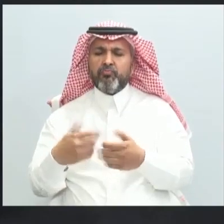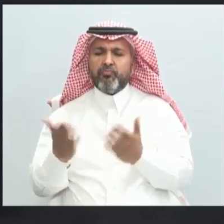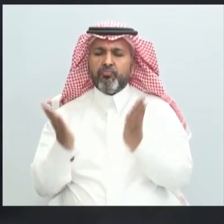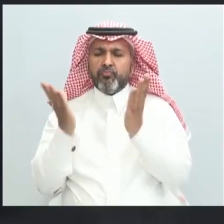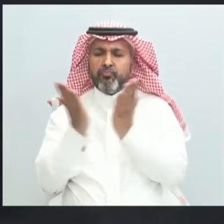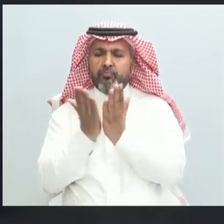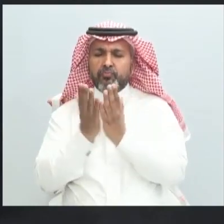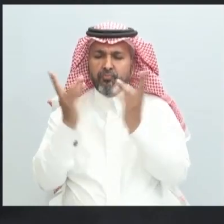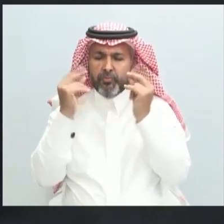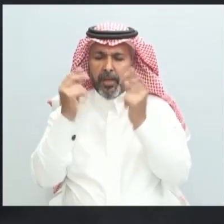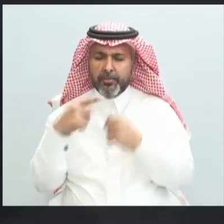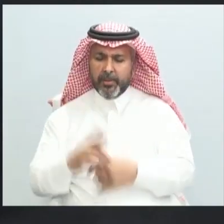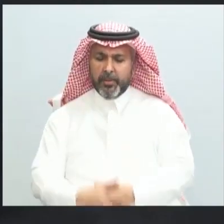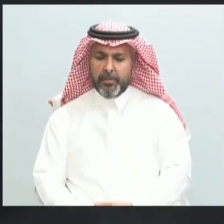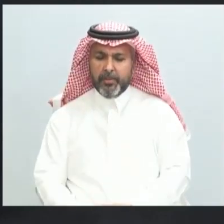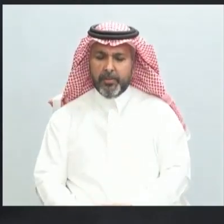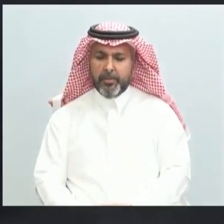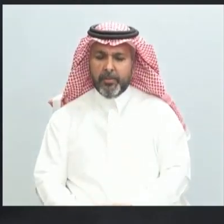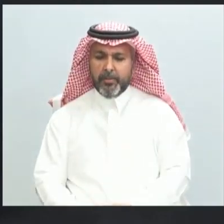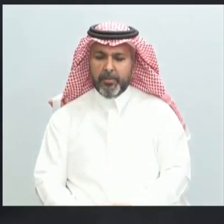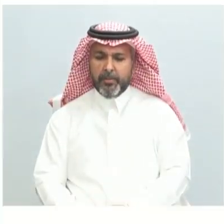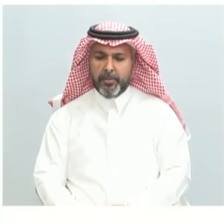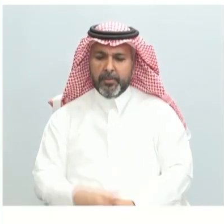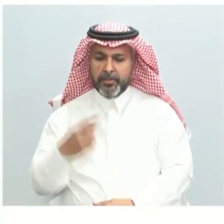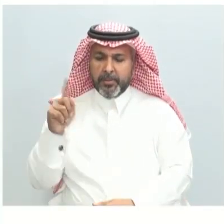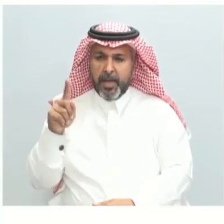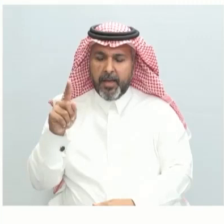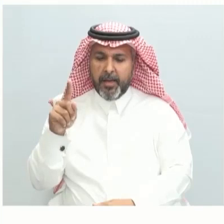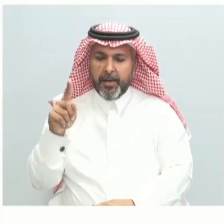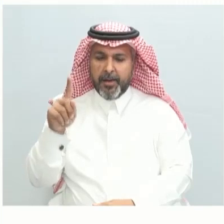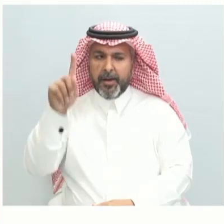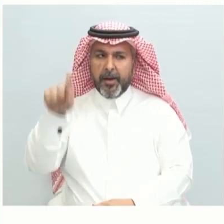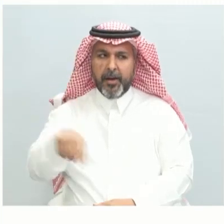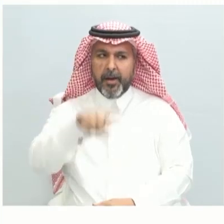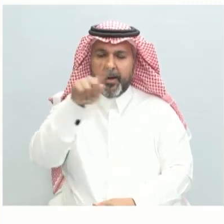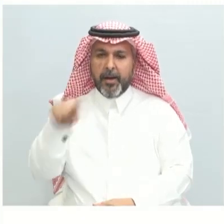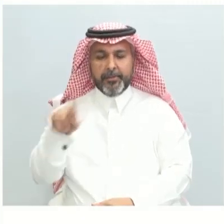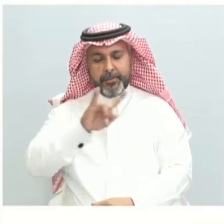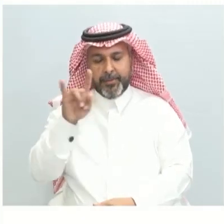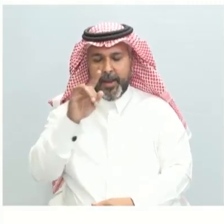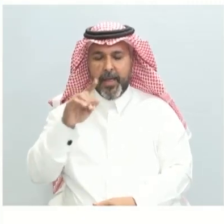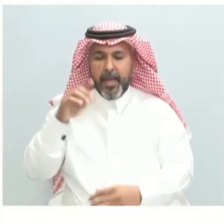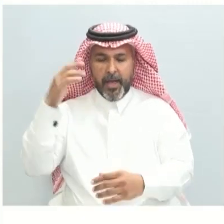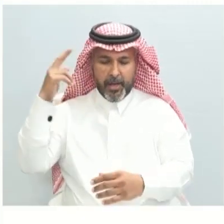من واجبات الدوله على المواطن السعودي تعتبر اجابه خاطئه